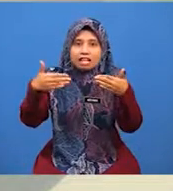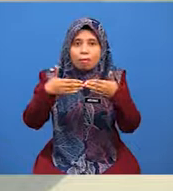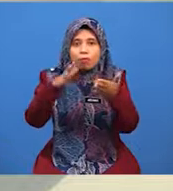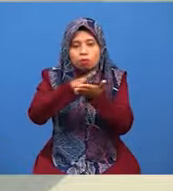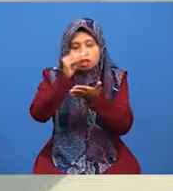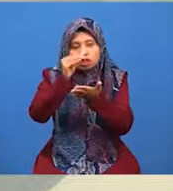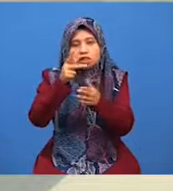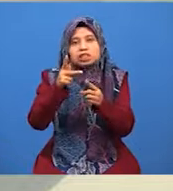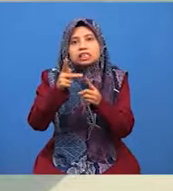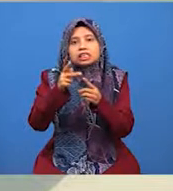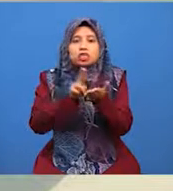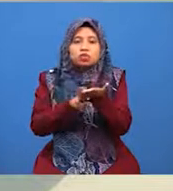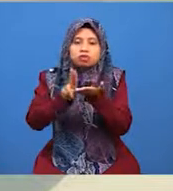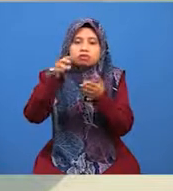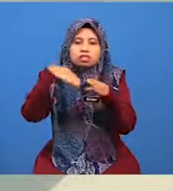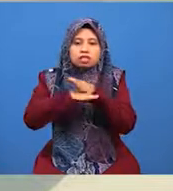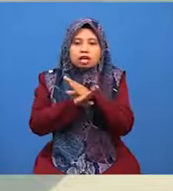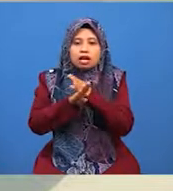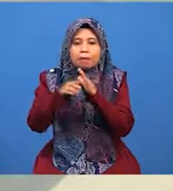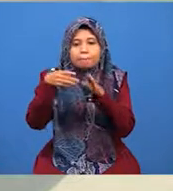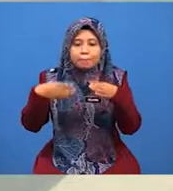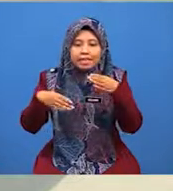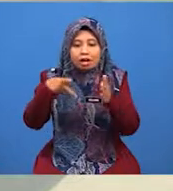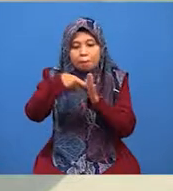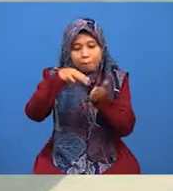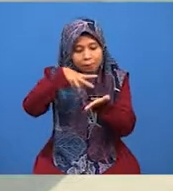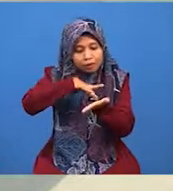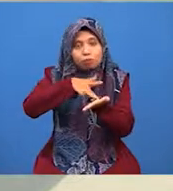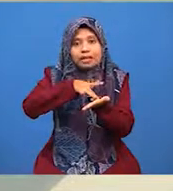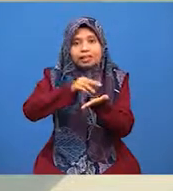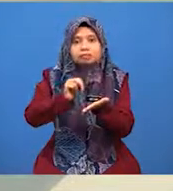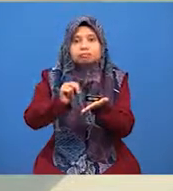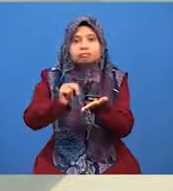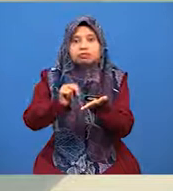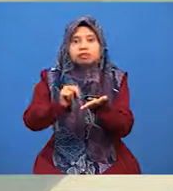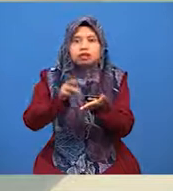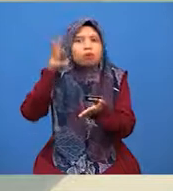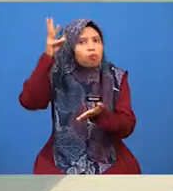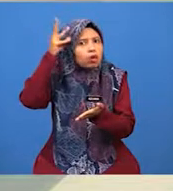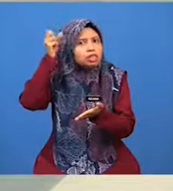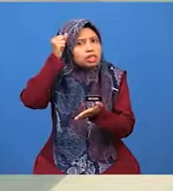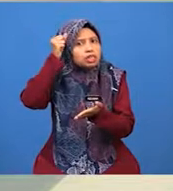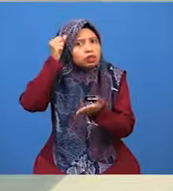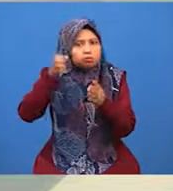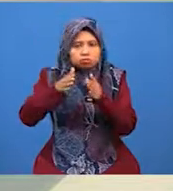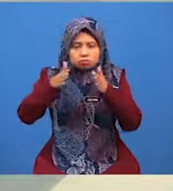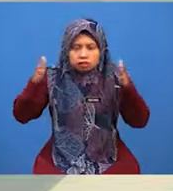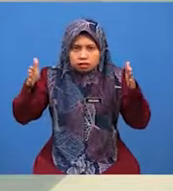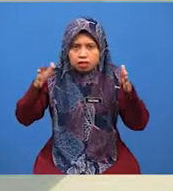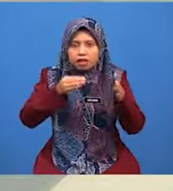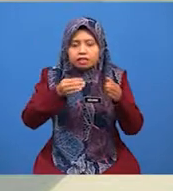ke universiti dalam bidang perubatan. Wak Salikun membesarkan